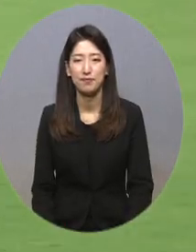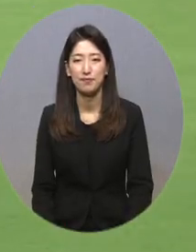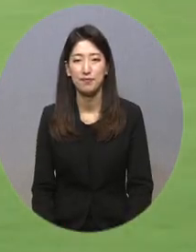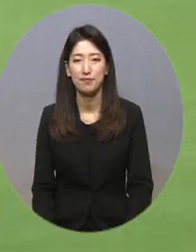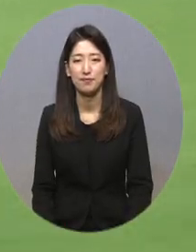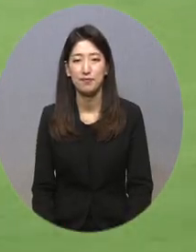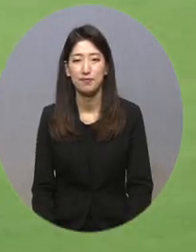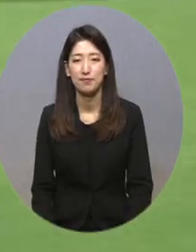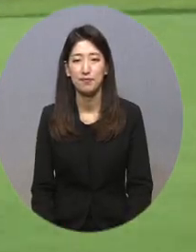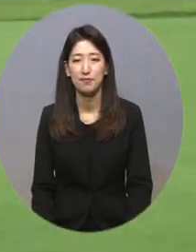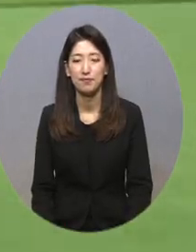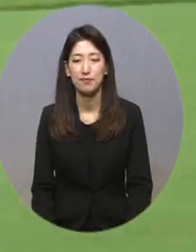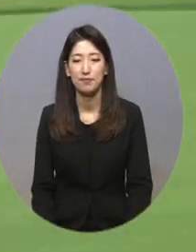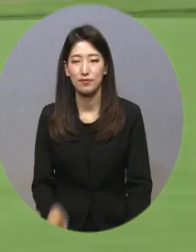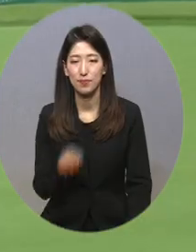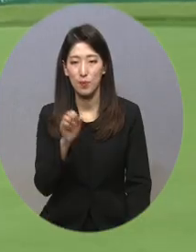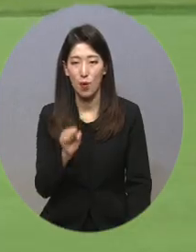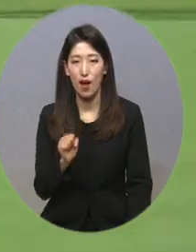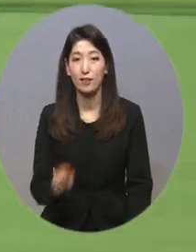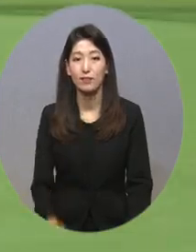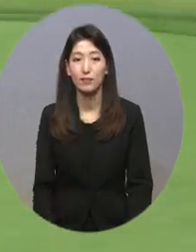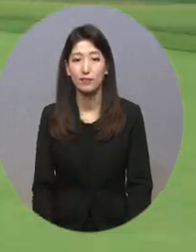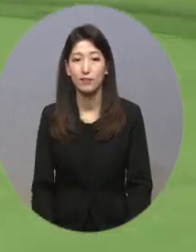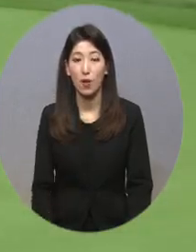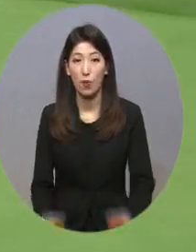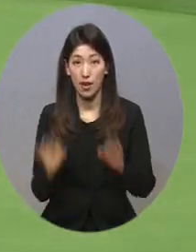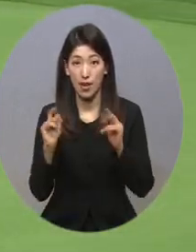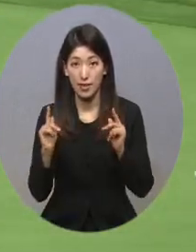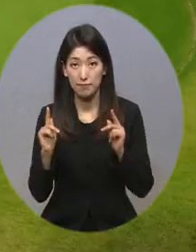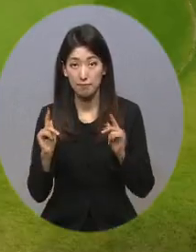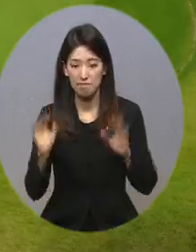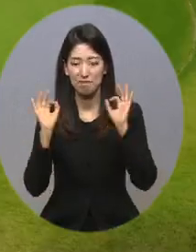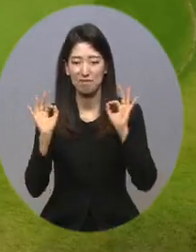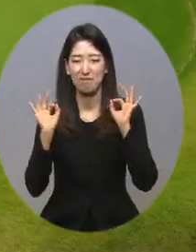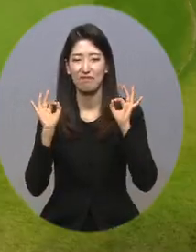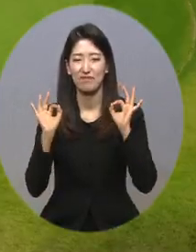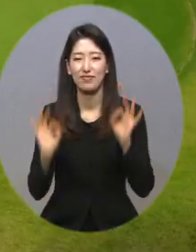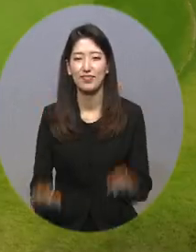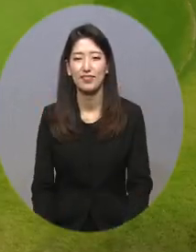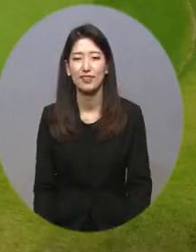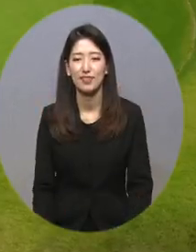오케이. 오케이입니까? 오케이죠. 그쵸? 네. 와.